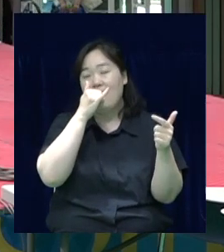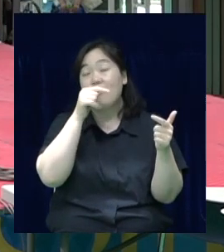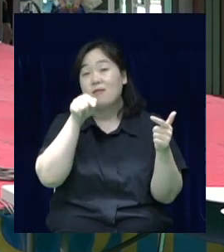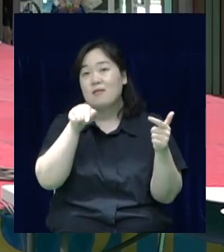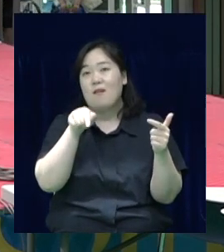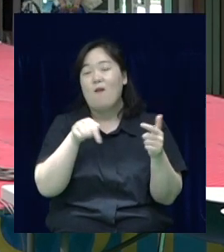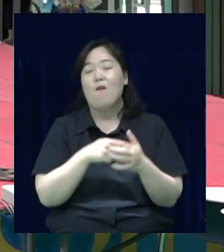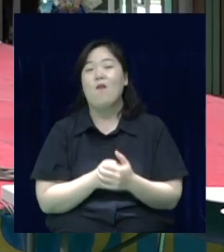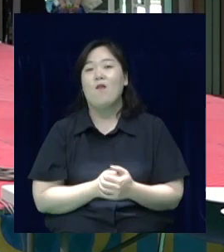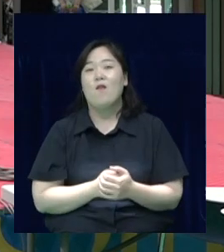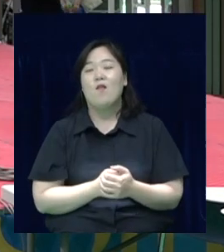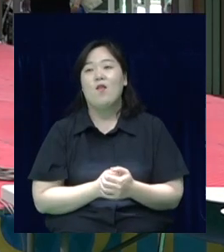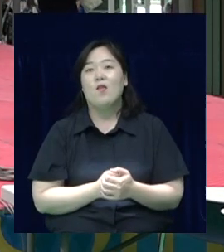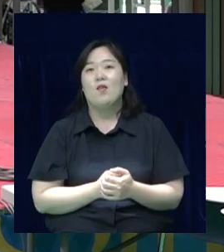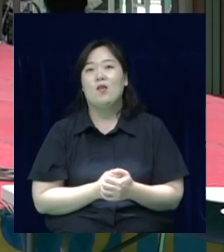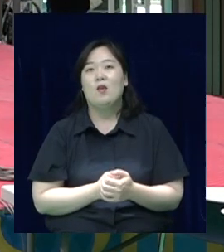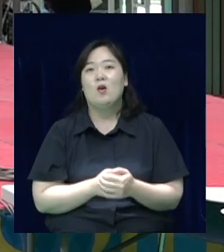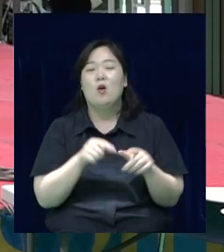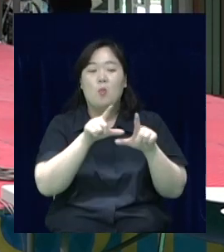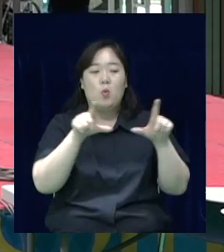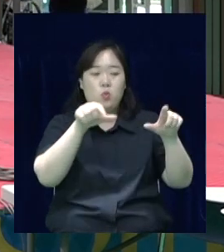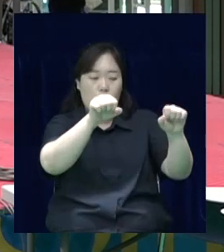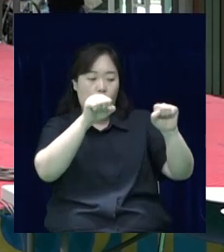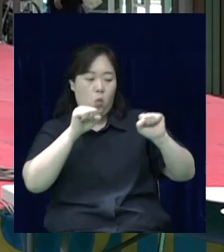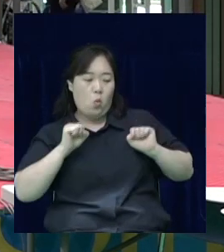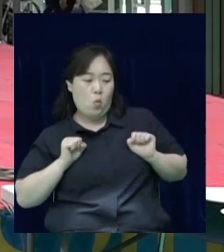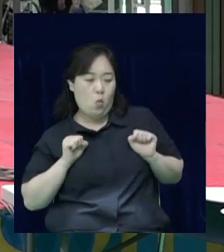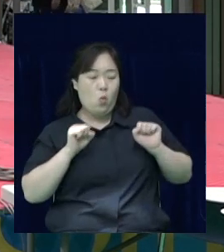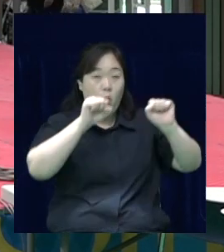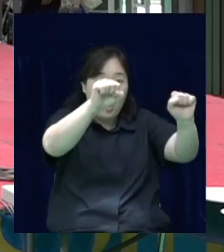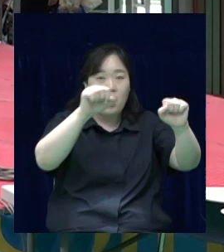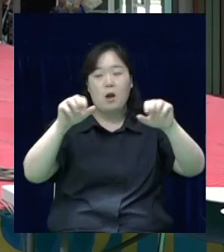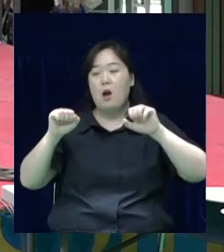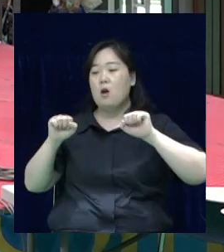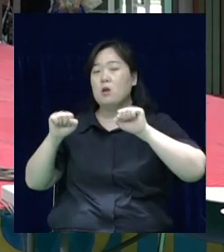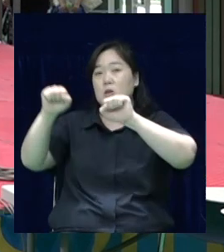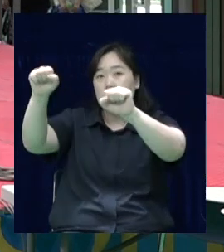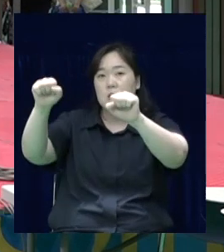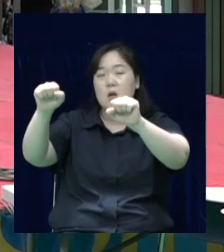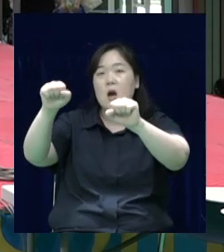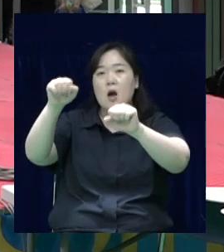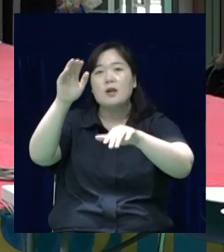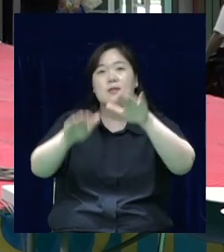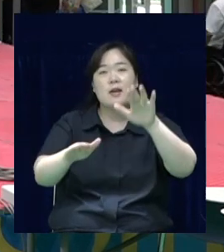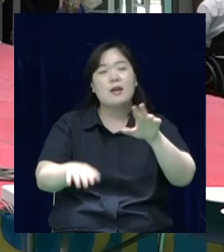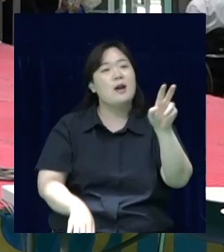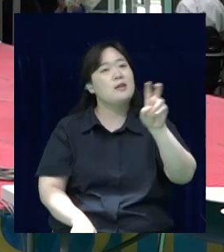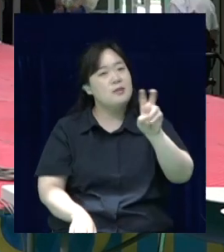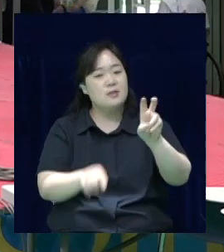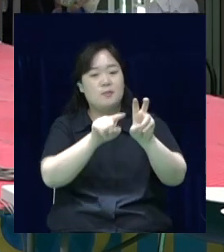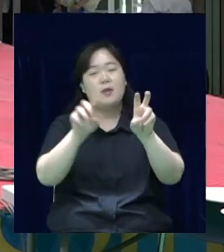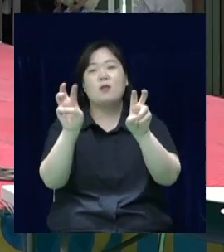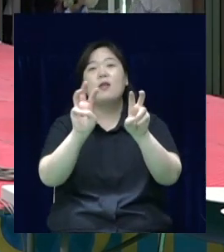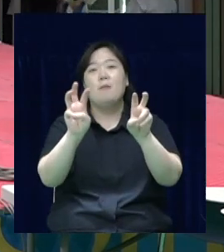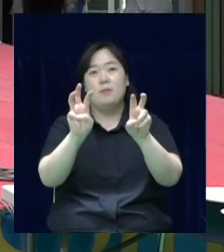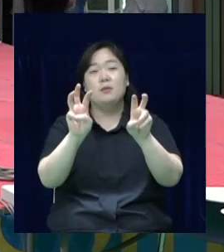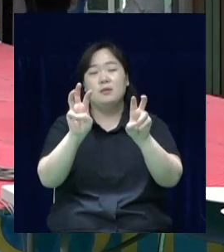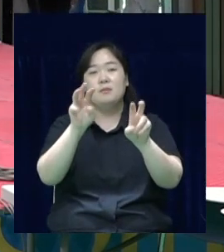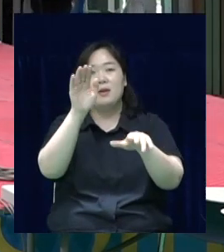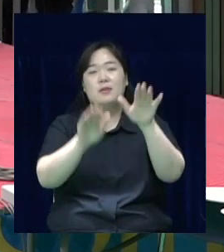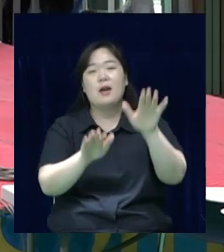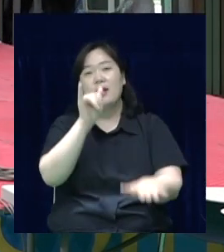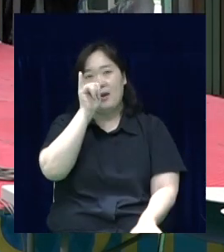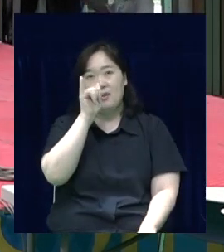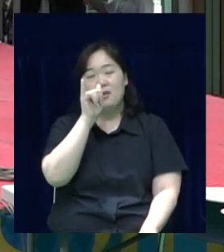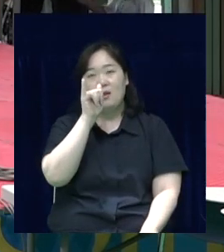부분이 아닐까 싶습니다. 네, 그렇습니다. 일반적으로 파워리프팅하고 웨이트리프팅의 기록 차이가 약 20에서 30kg 정도 차이가 납니다. 네. 그래서 일반적인